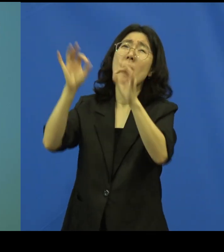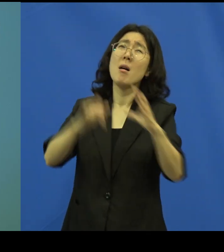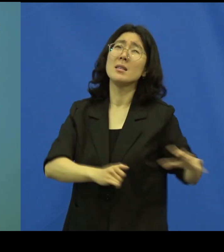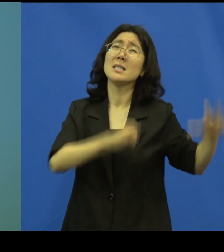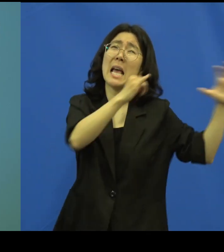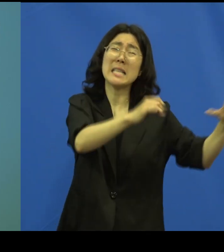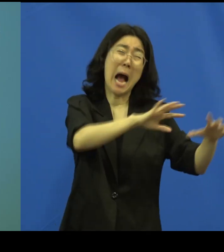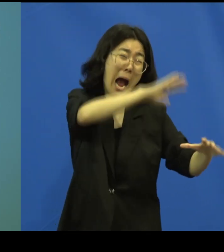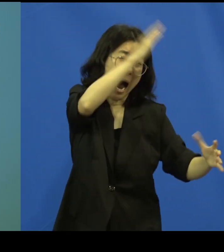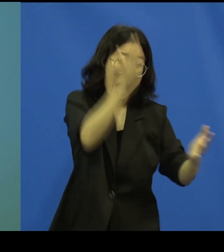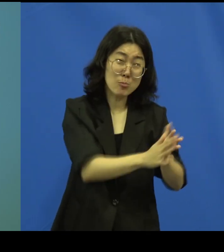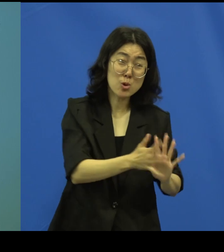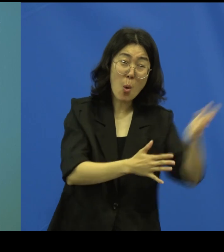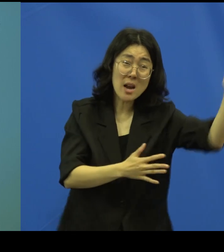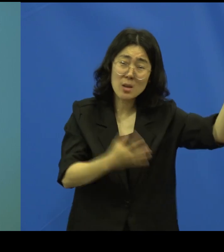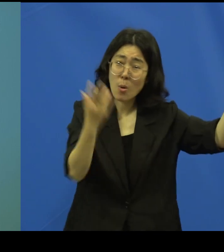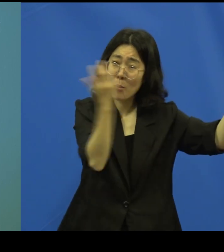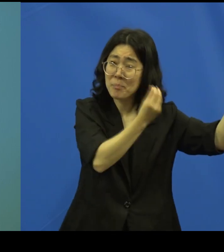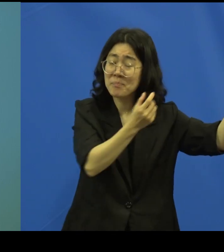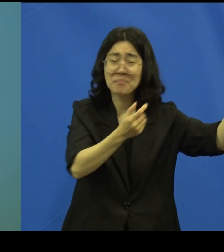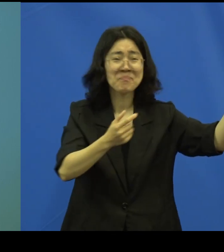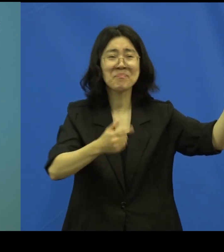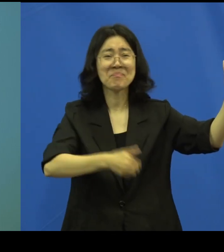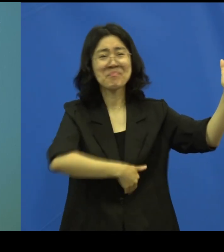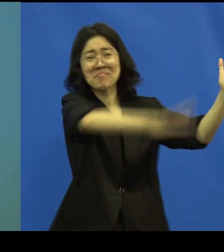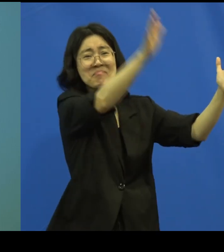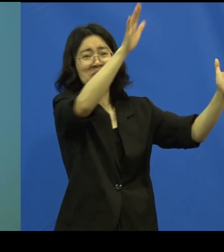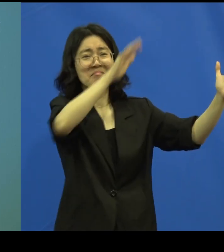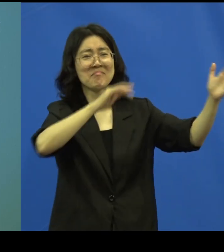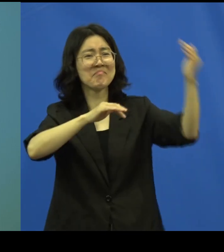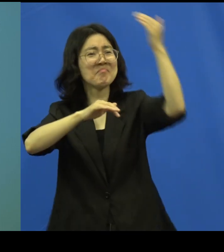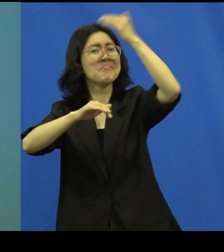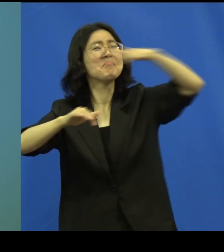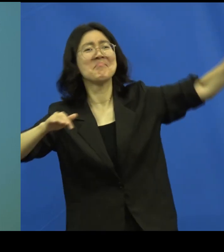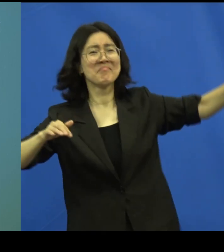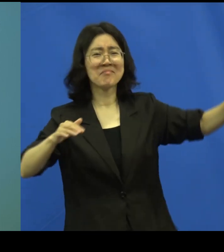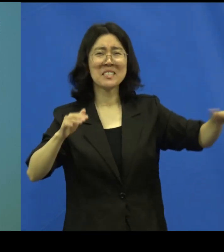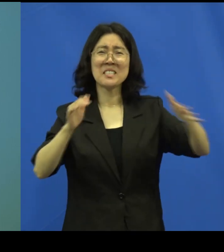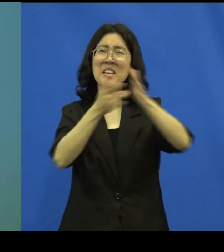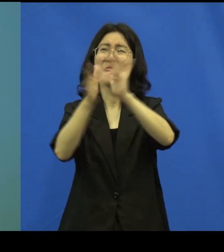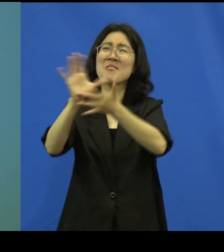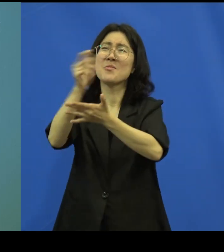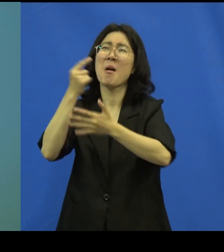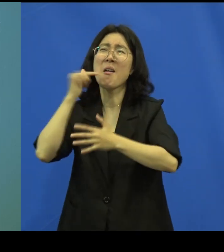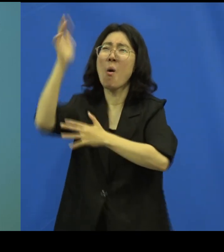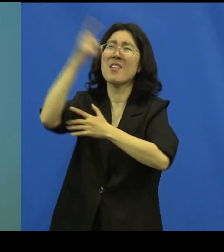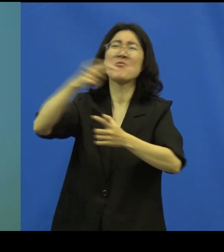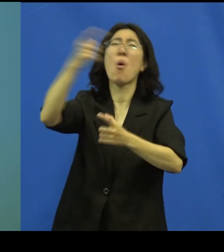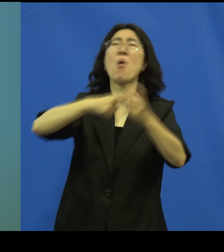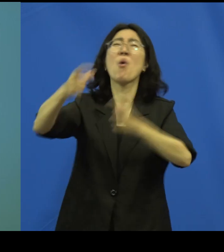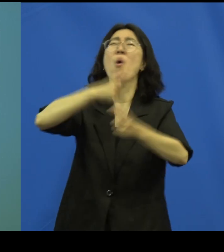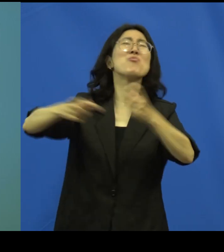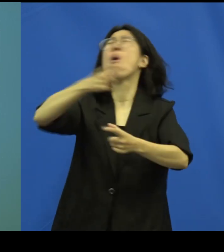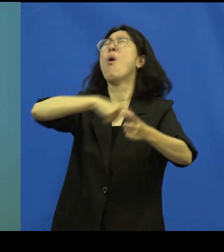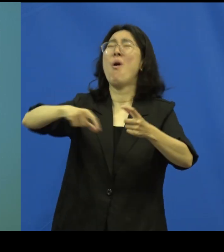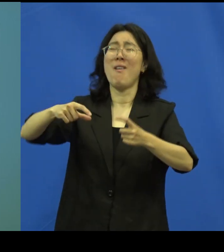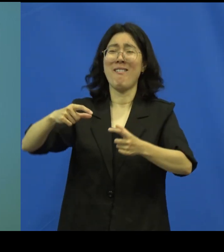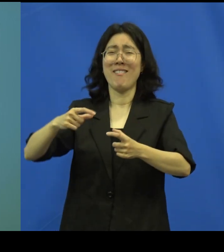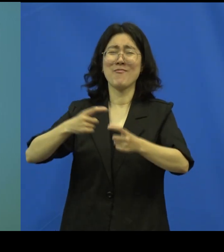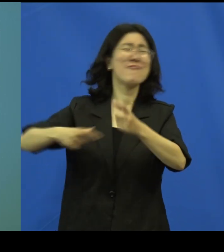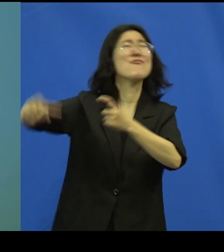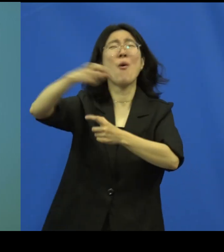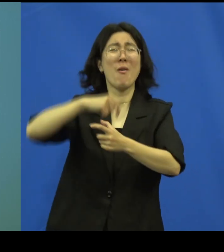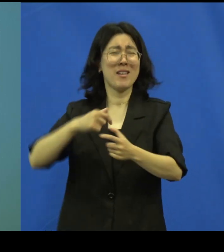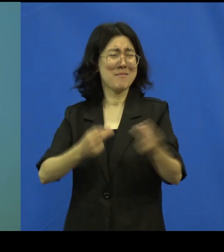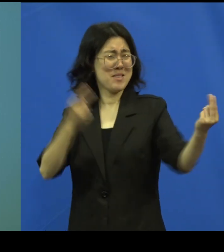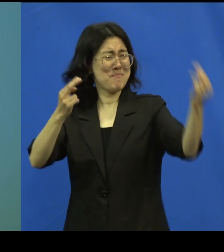있습니다. 여러분, 예배 때마다 그 은혜가 있게 되기를 축원합니다. 하나님이 보여주시는 그 환상에 압도를 당하는 거예요, 여러분,